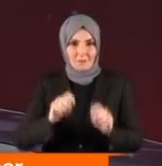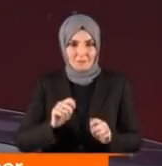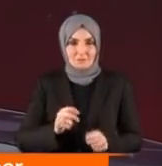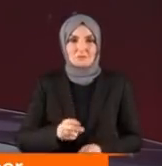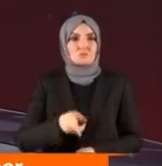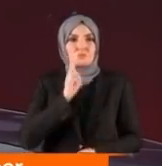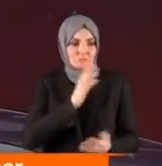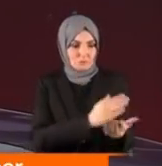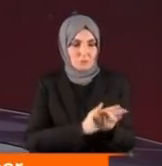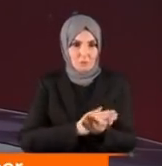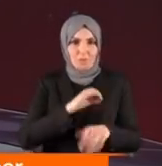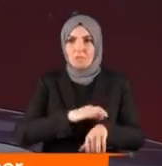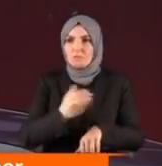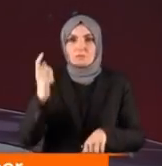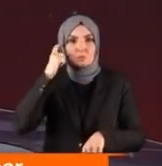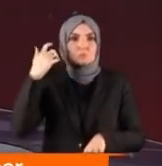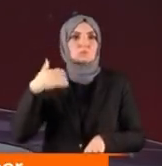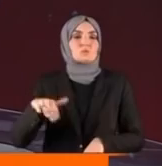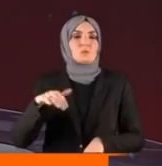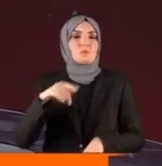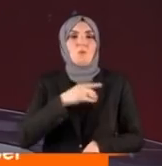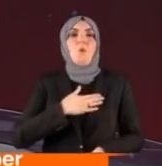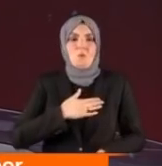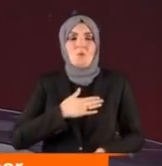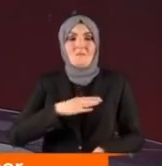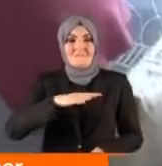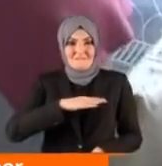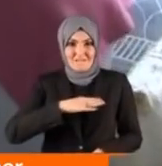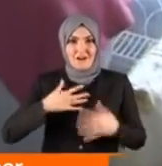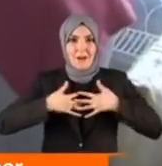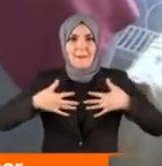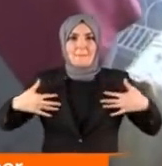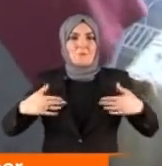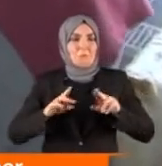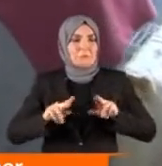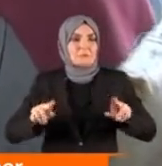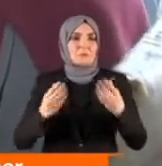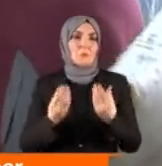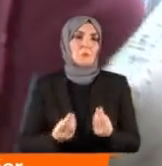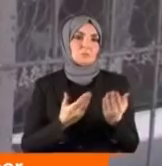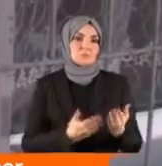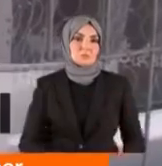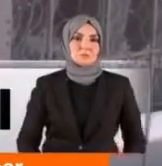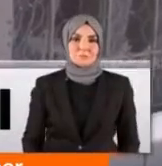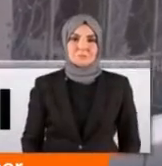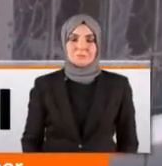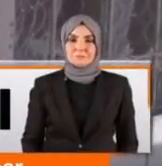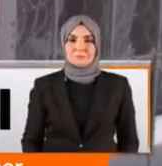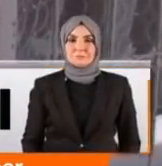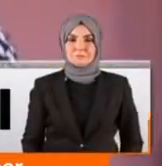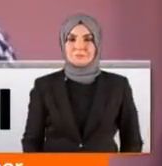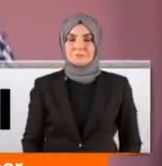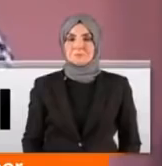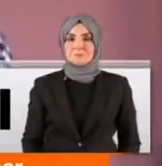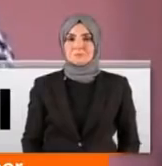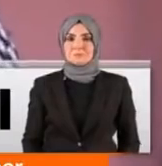öksürürken Karaoğlu'nun kaburgaları kırılmıştı bu varsayım da bir